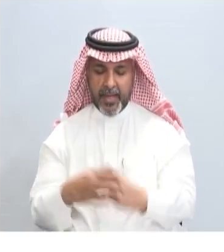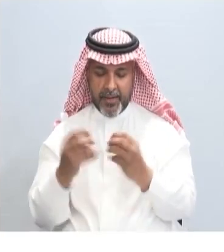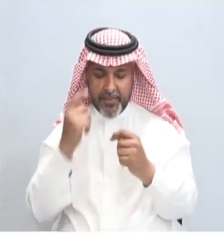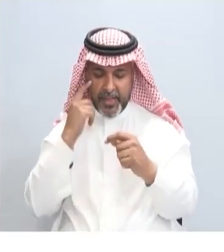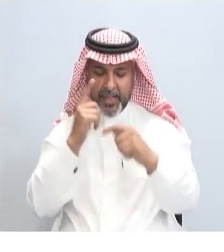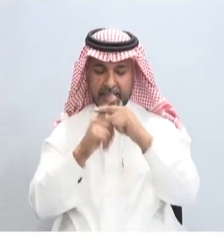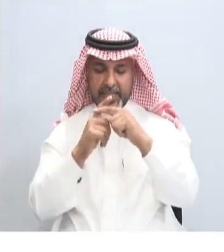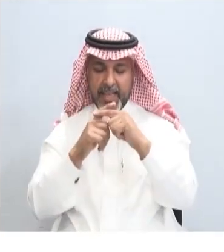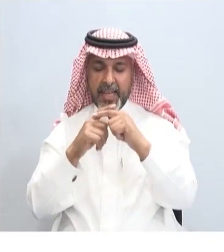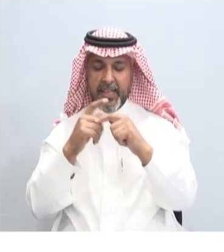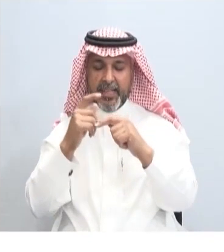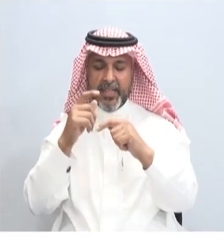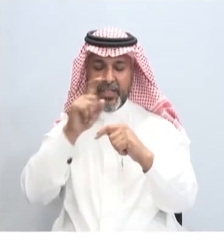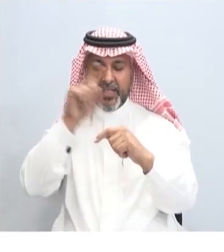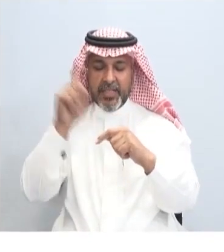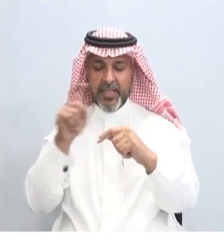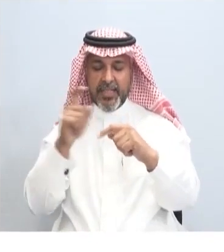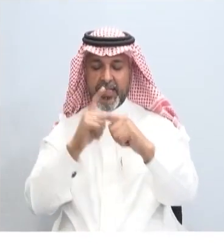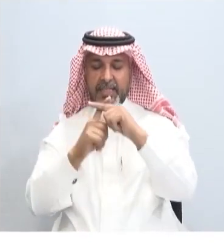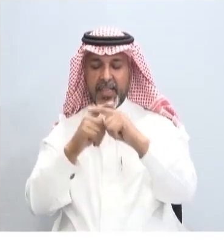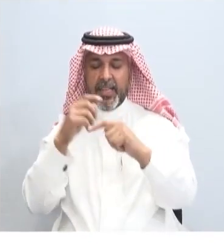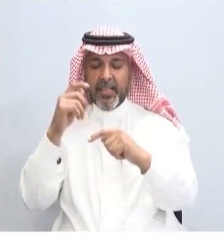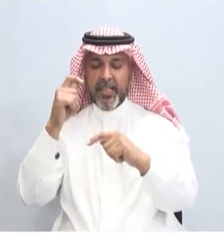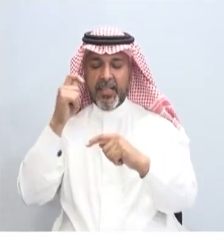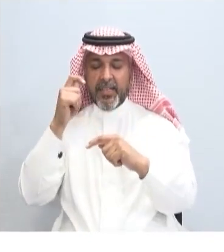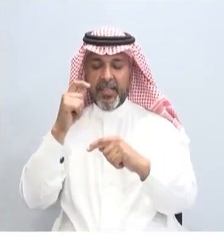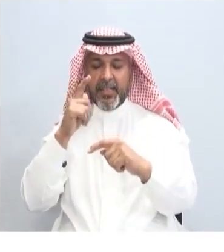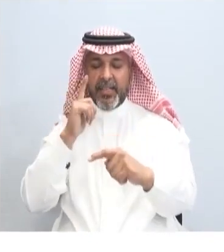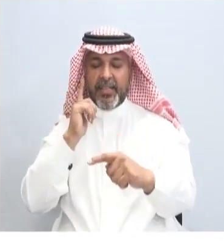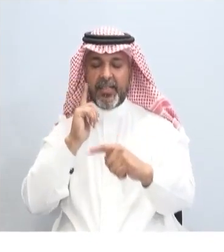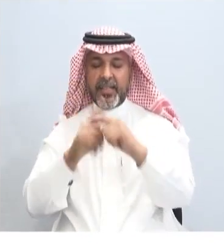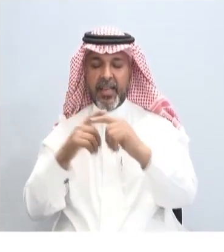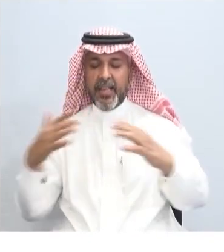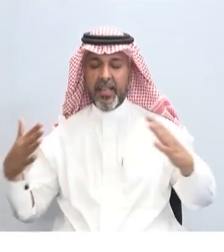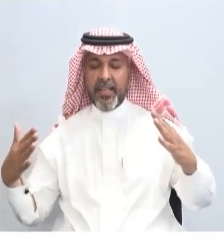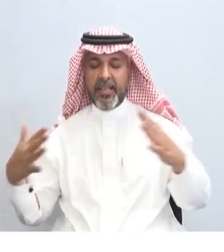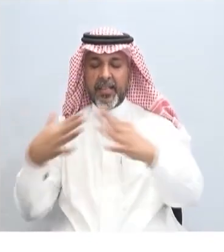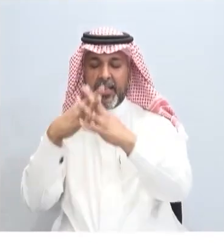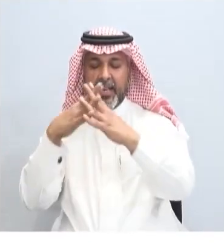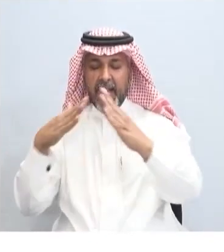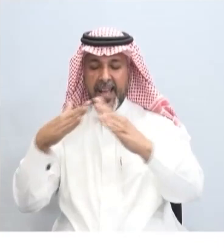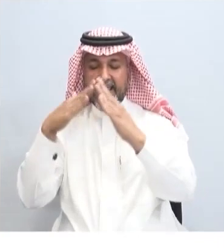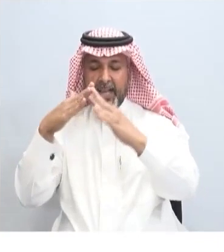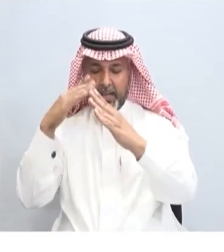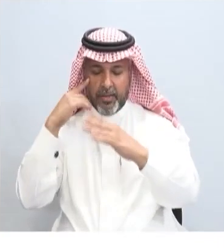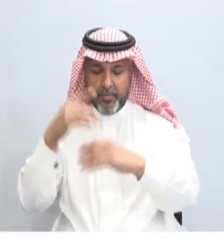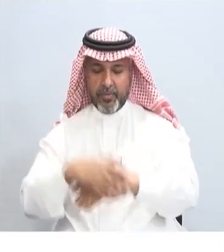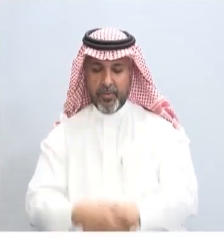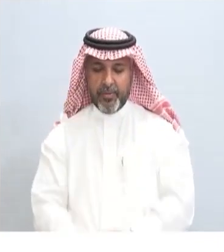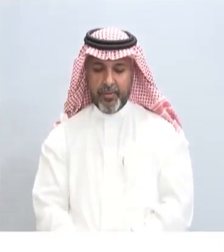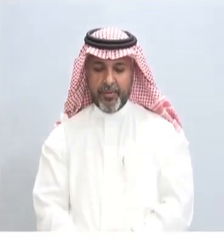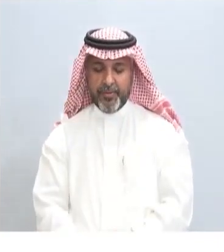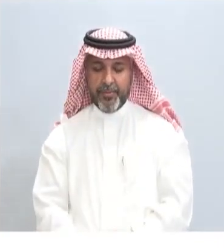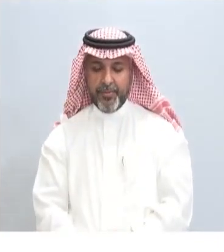احتمال التي ناقصا احتمال التقاطع احتمال التقاطع اللي هو قلنا نستبعده لانه